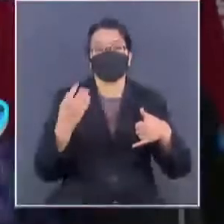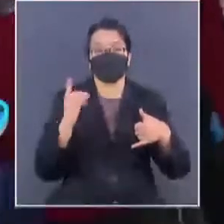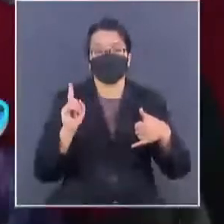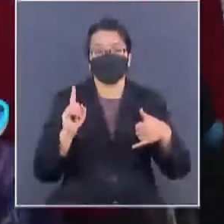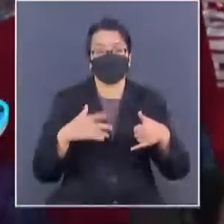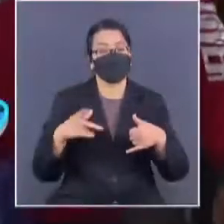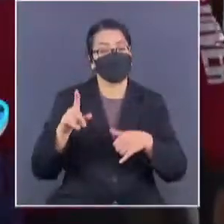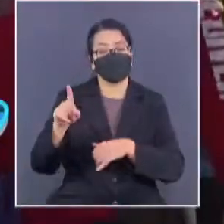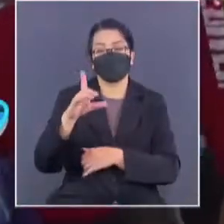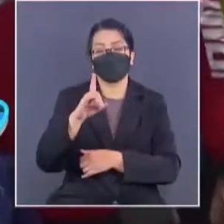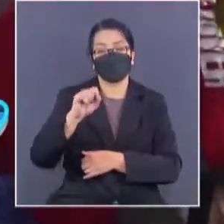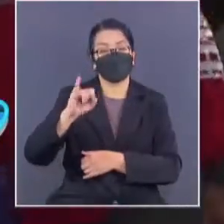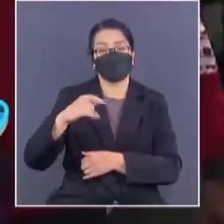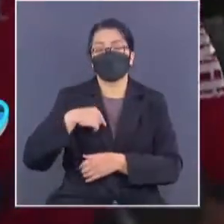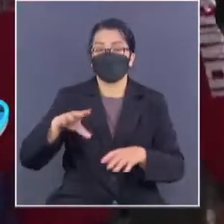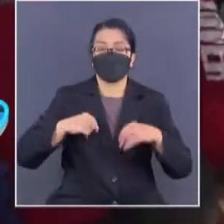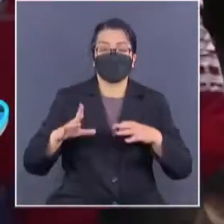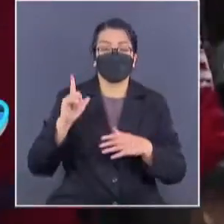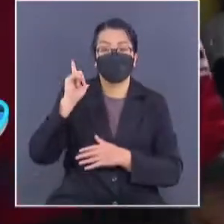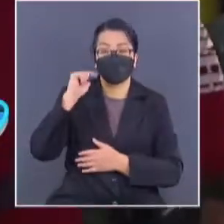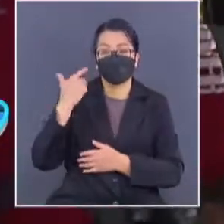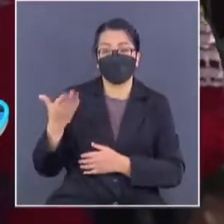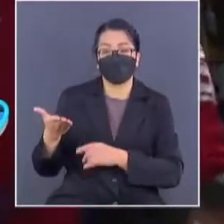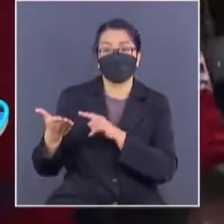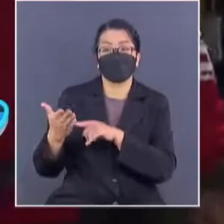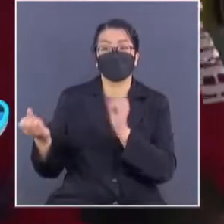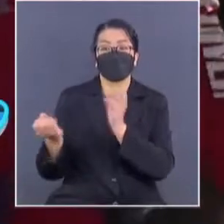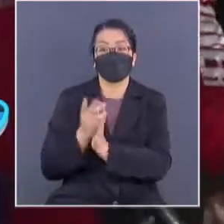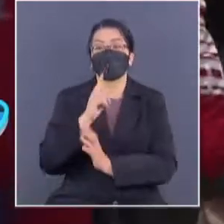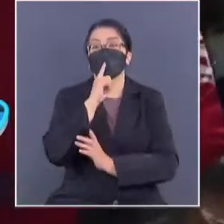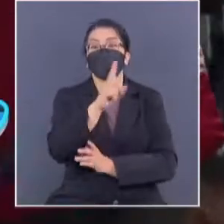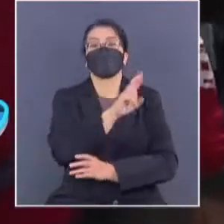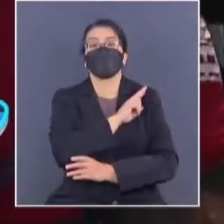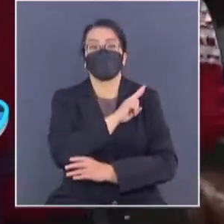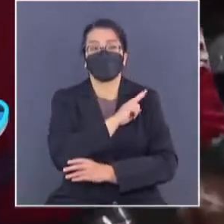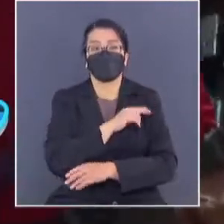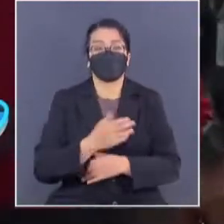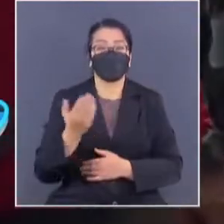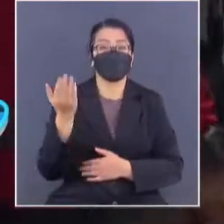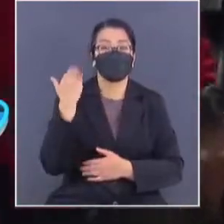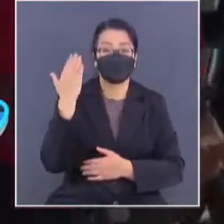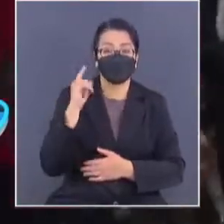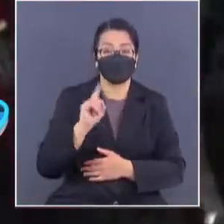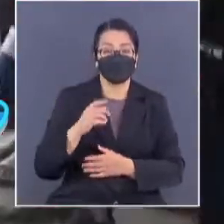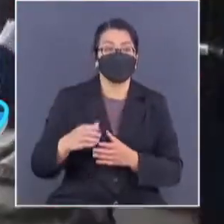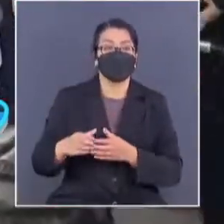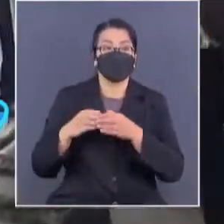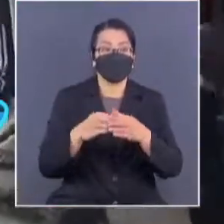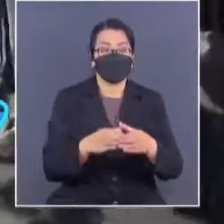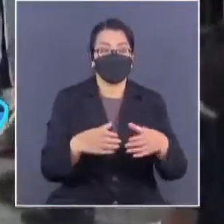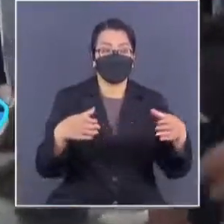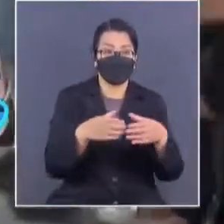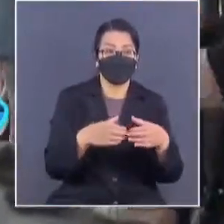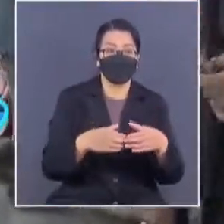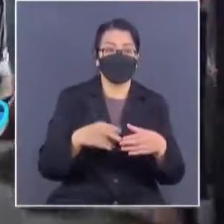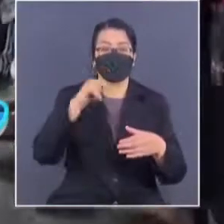ม่พึ่ง DSI แต่ว่าจะให้คุณแม่ในฐานะผู้เสียหายฟ้องเองส่วนเมื่อวานนี้นายอัจฉริยะค่ะก็พาทั้งที